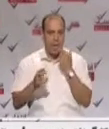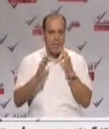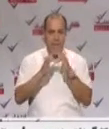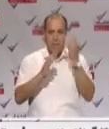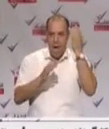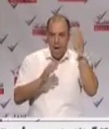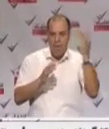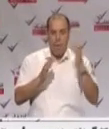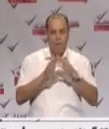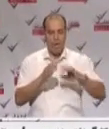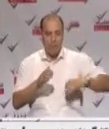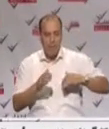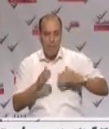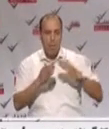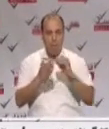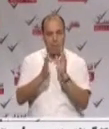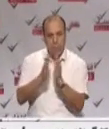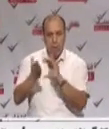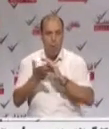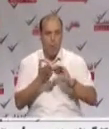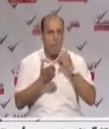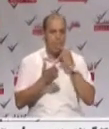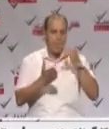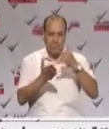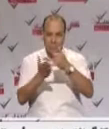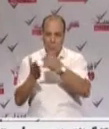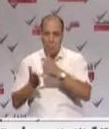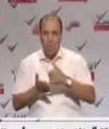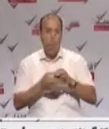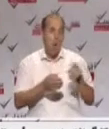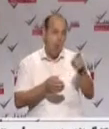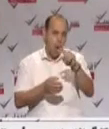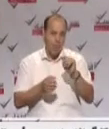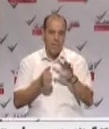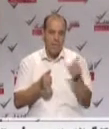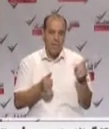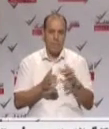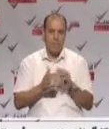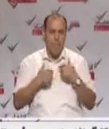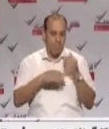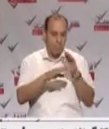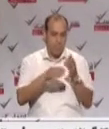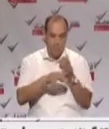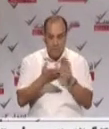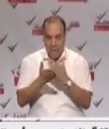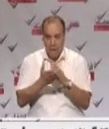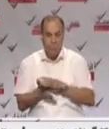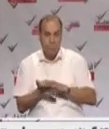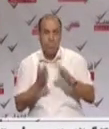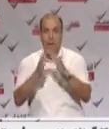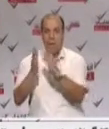ثقافة وشباب ومكتبة عمومية بالنسبة للنحلي والبكري وسبالة بن عمار وبرج تويل، وإنجاز والتهيئة